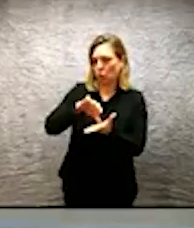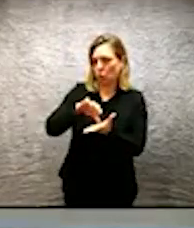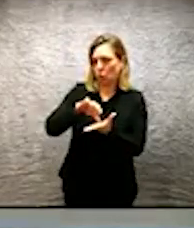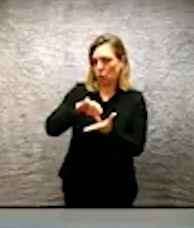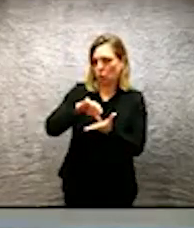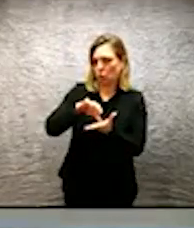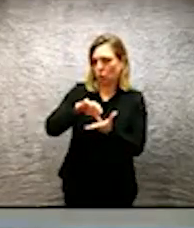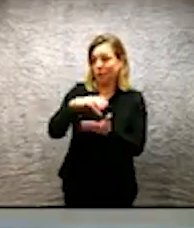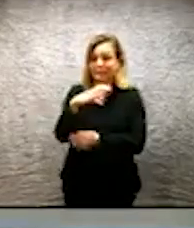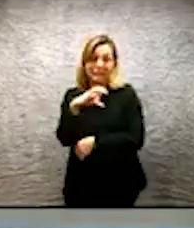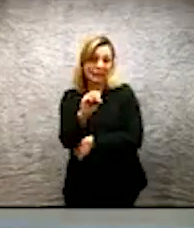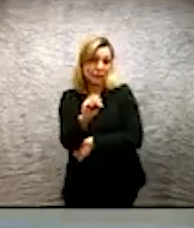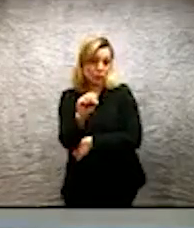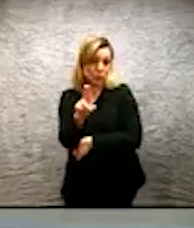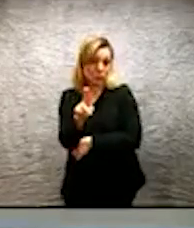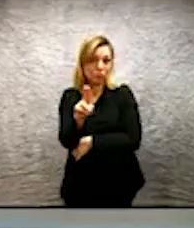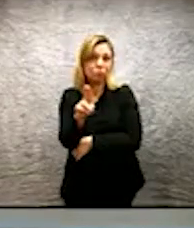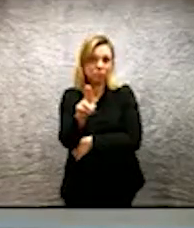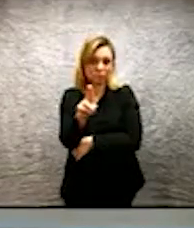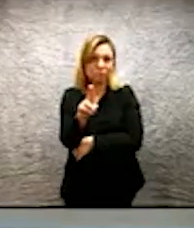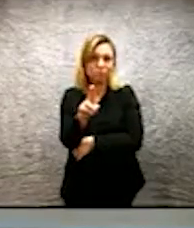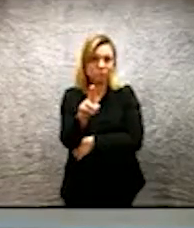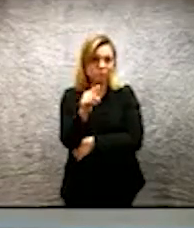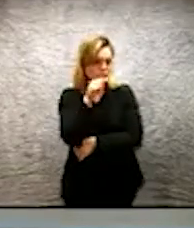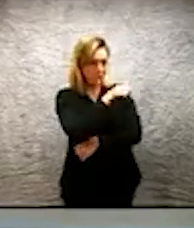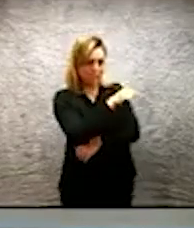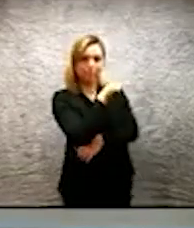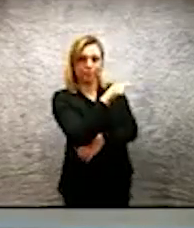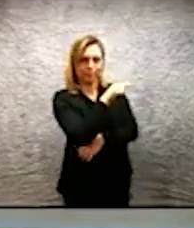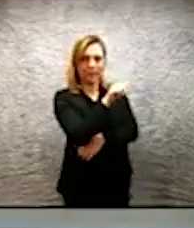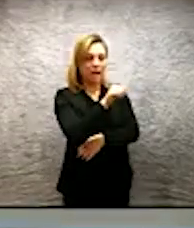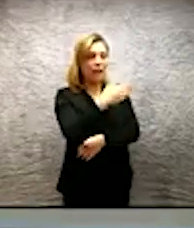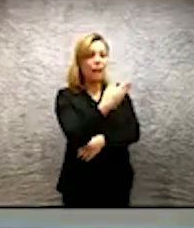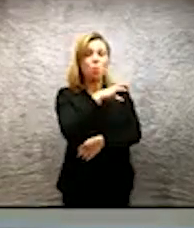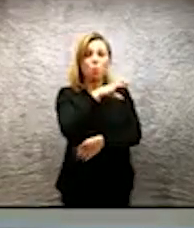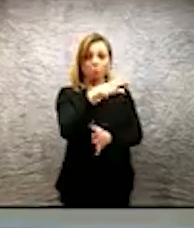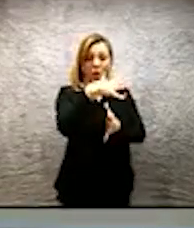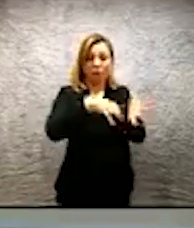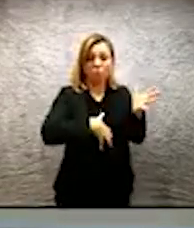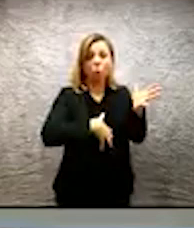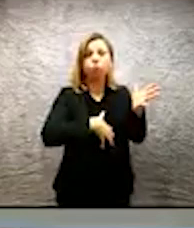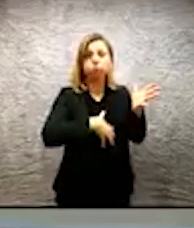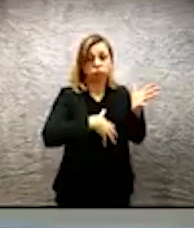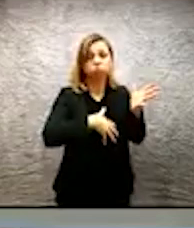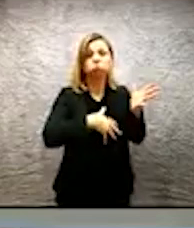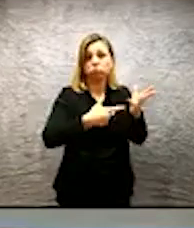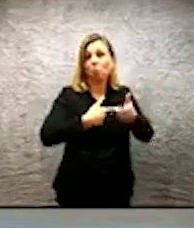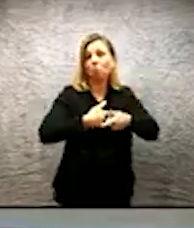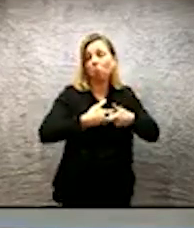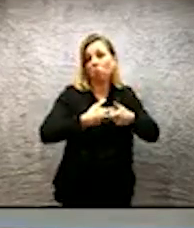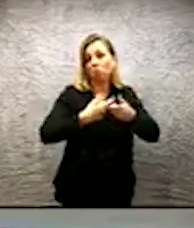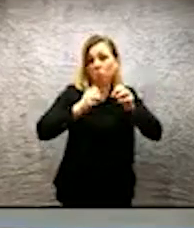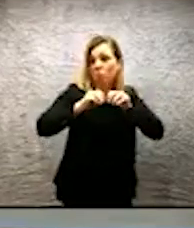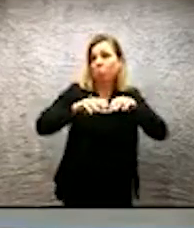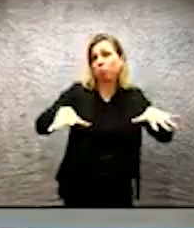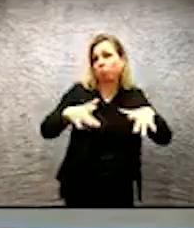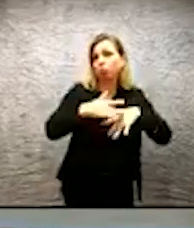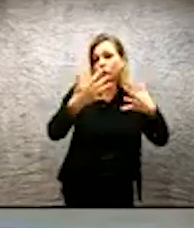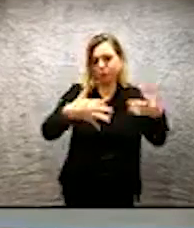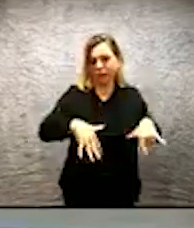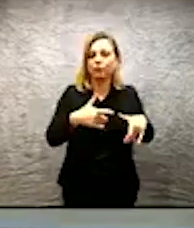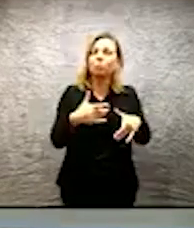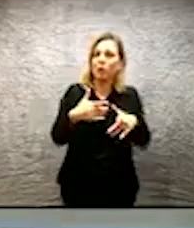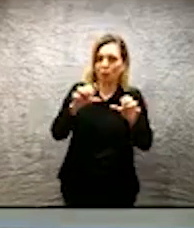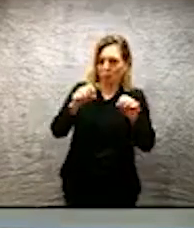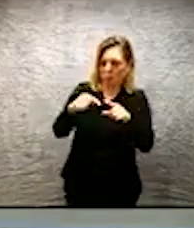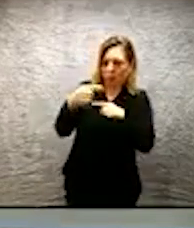de ce CSU suite au rapport de l'AMO. Et aujourd'hui, donc, l'étape qui est la suivante,